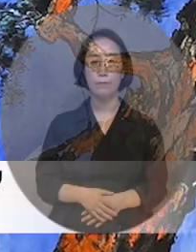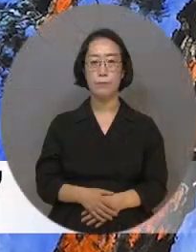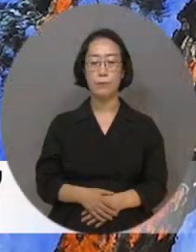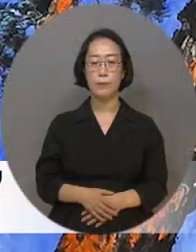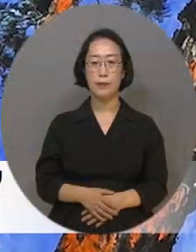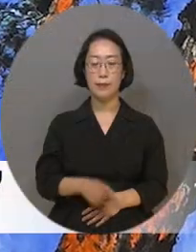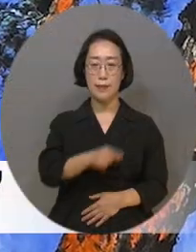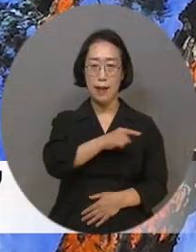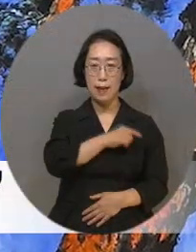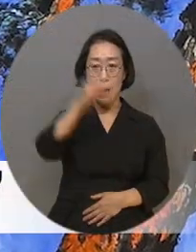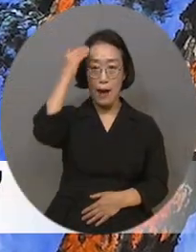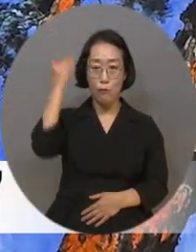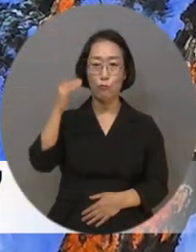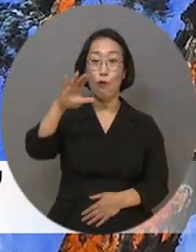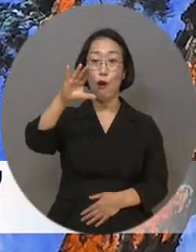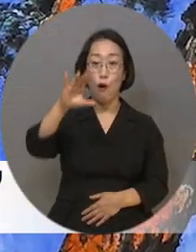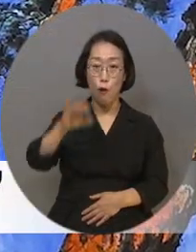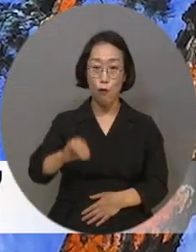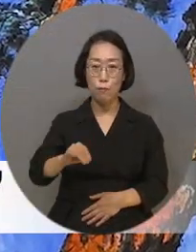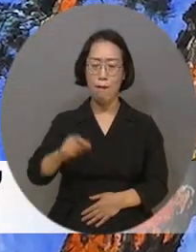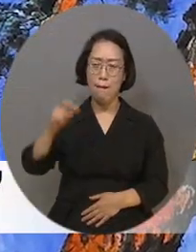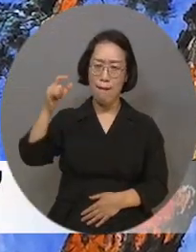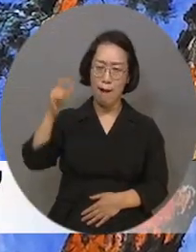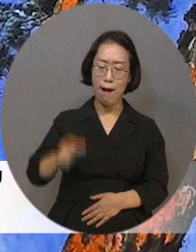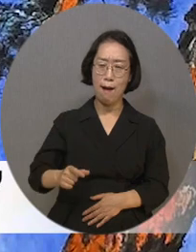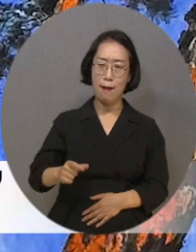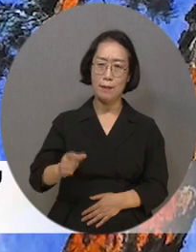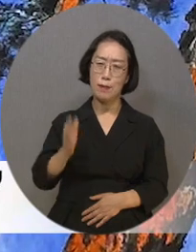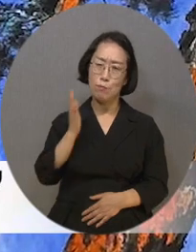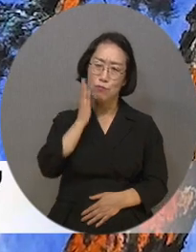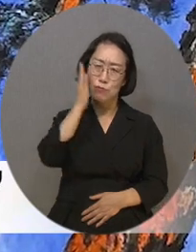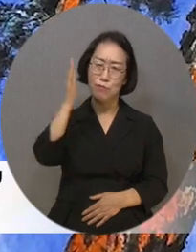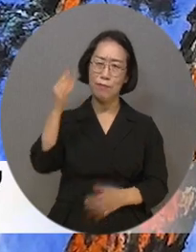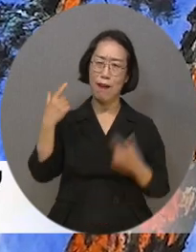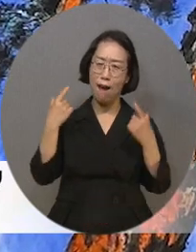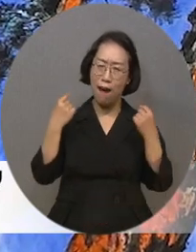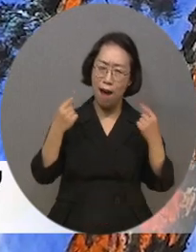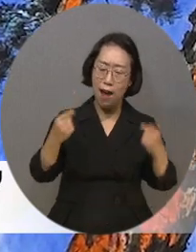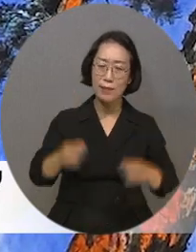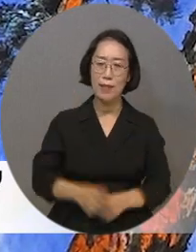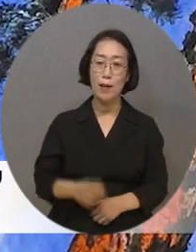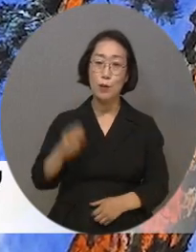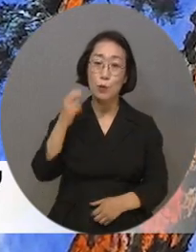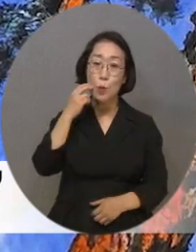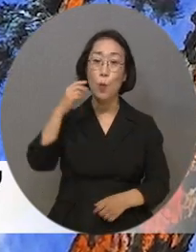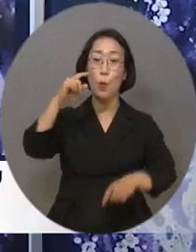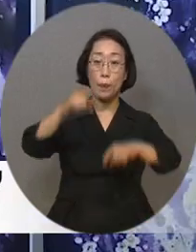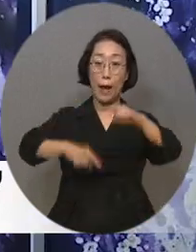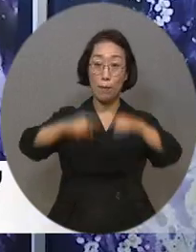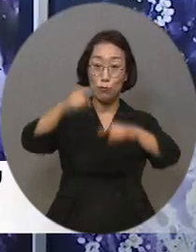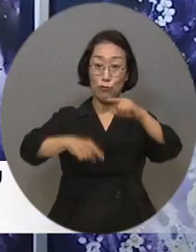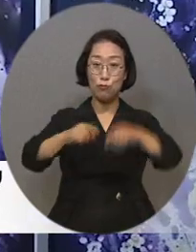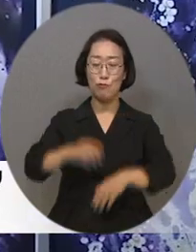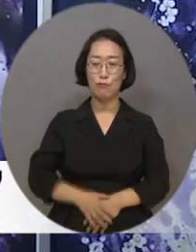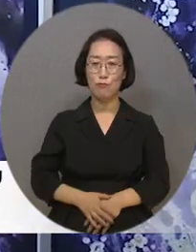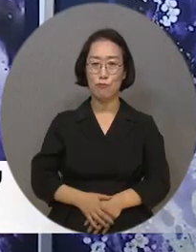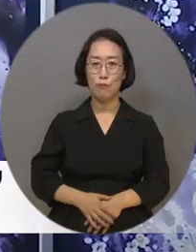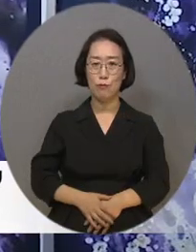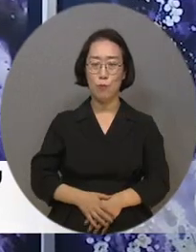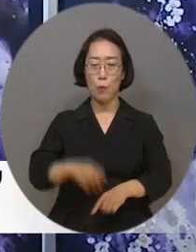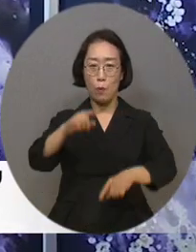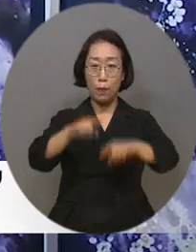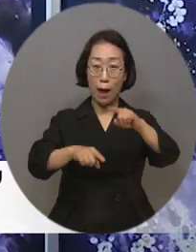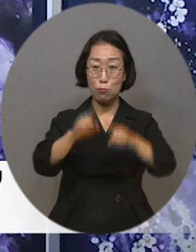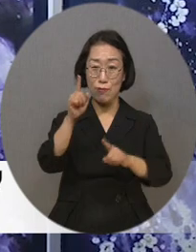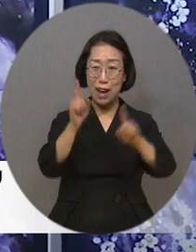가장 한국적이며 강인하고 늘 푸른 희망의 상징인 소나무. 서로 얽힌